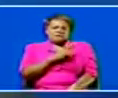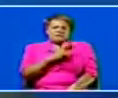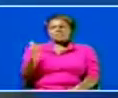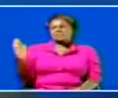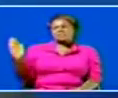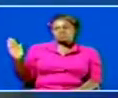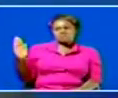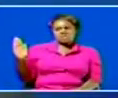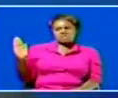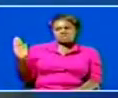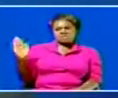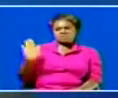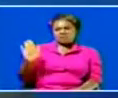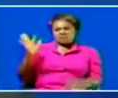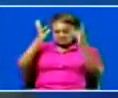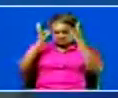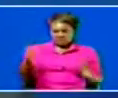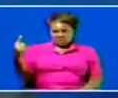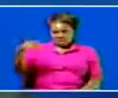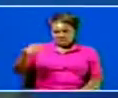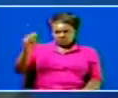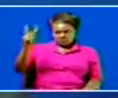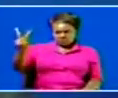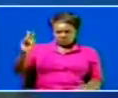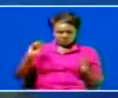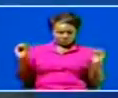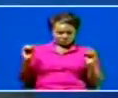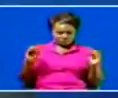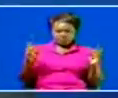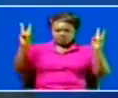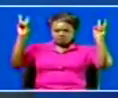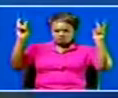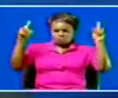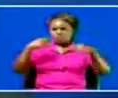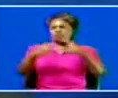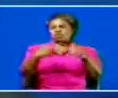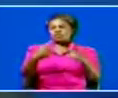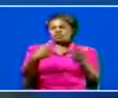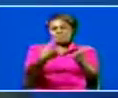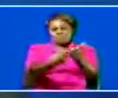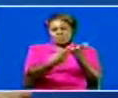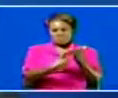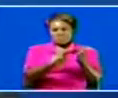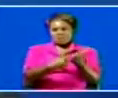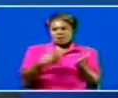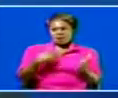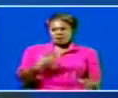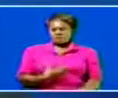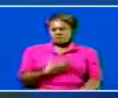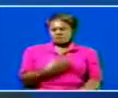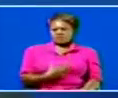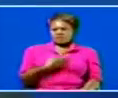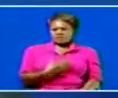sababu za kiusalama ameamua asijitokeze. Hata hivyo mjadala wetu utaendelea nikiwa na Kadzo hapa